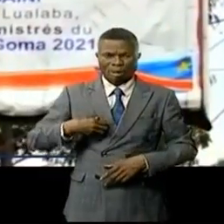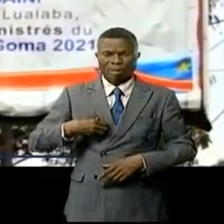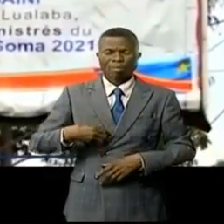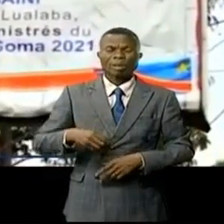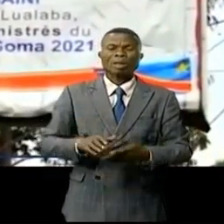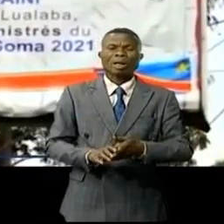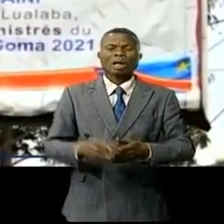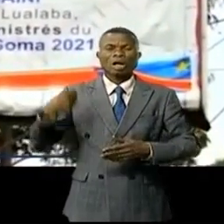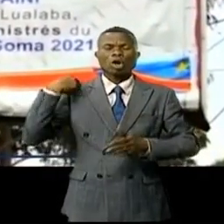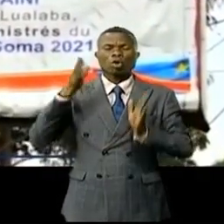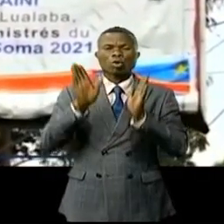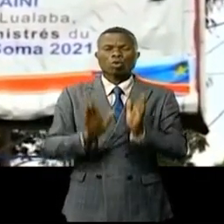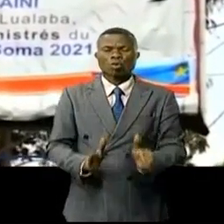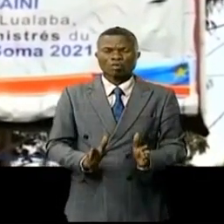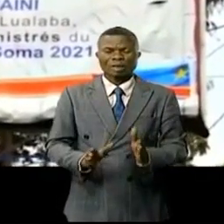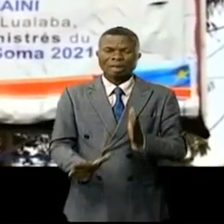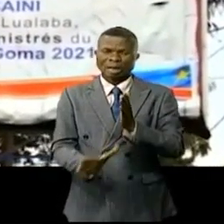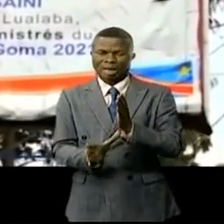Saini,